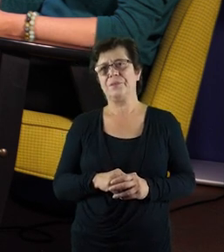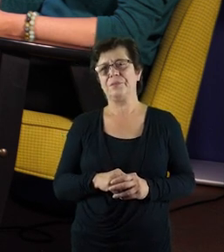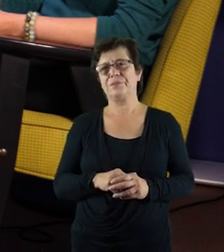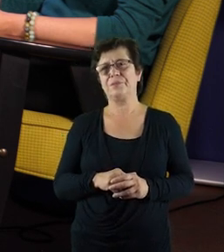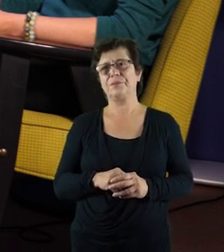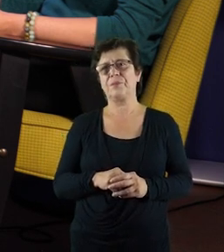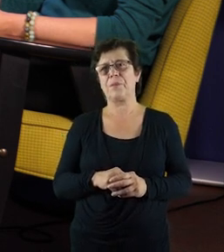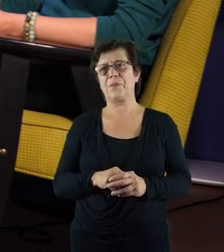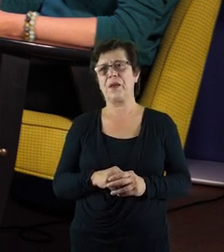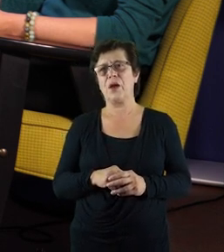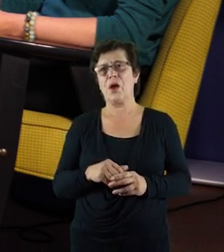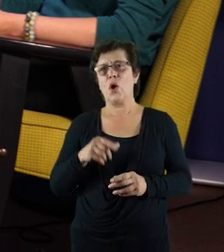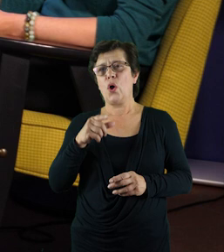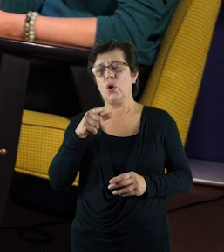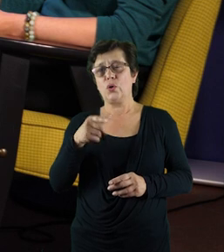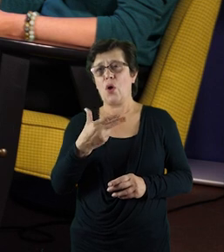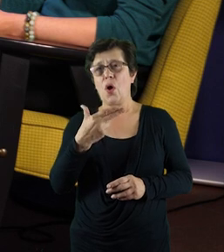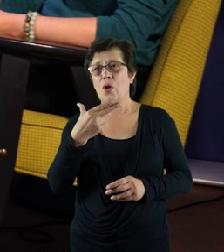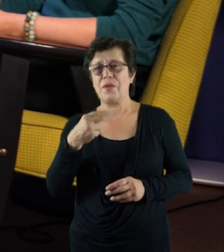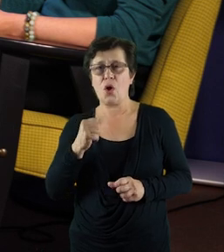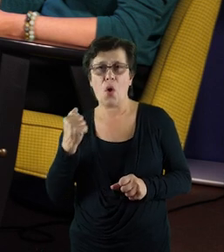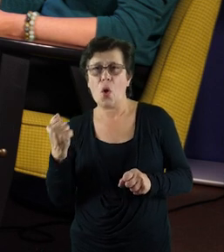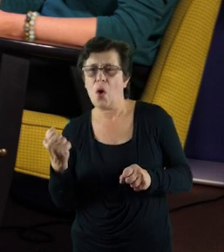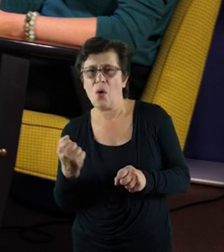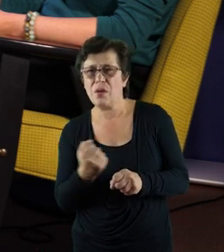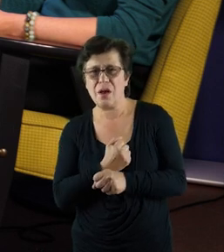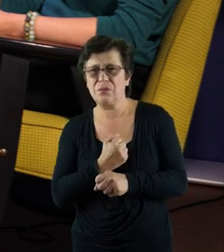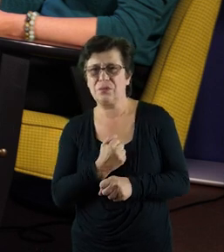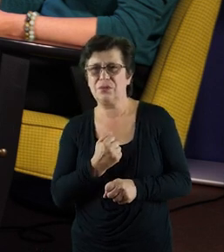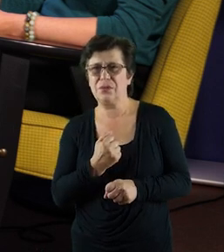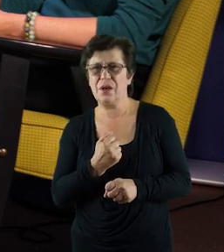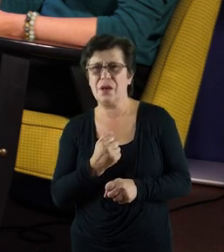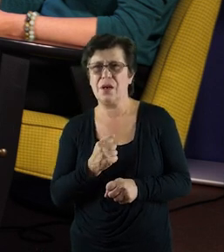I to niekoniecznie są wiersze erotyczne związane z